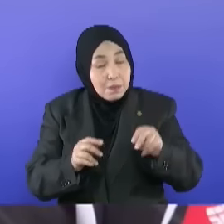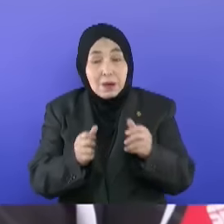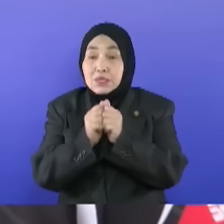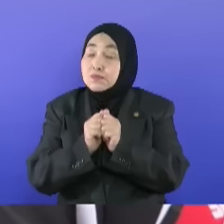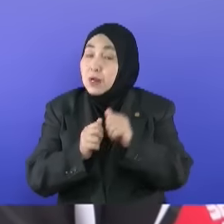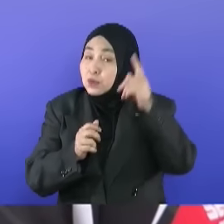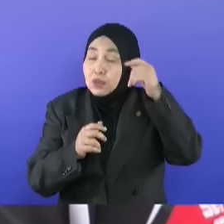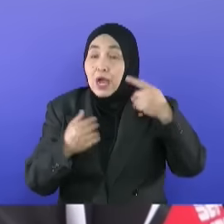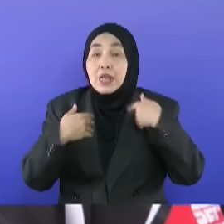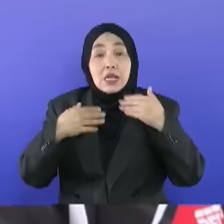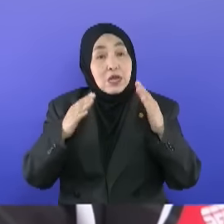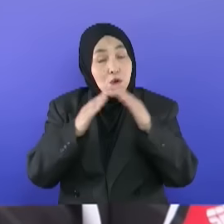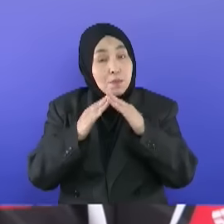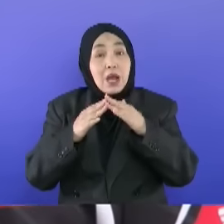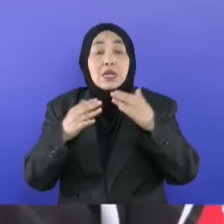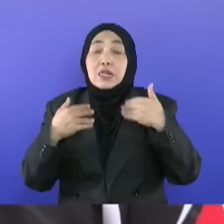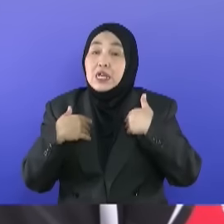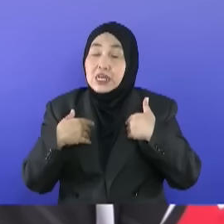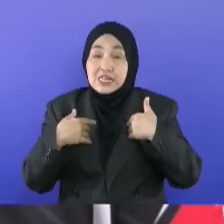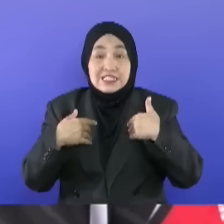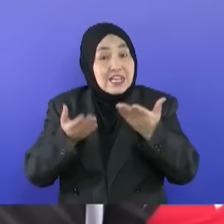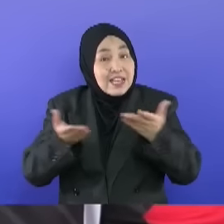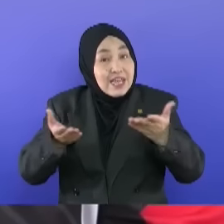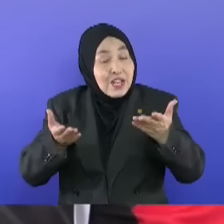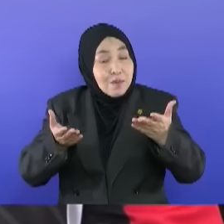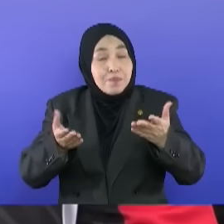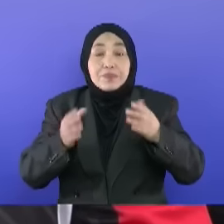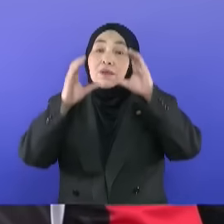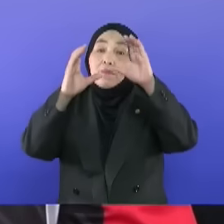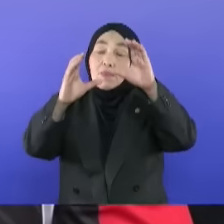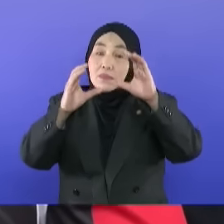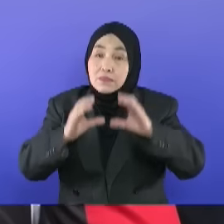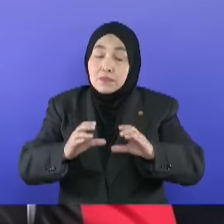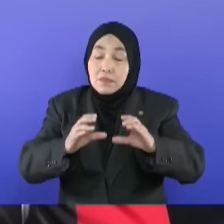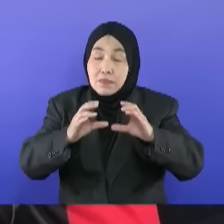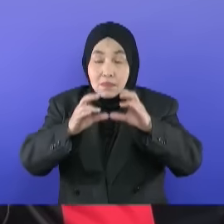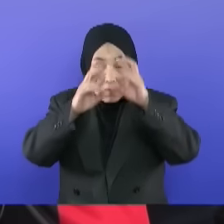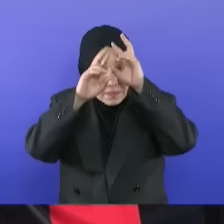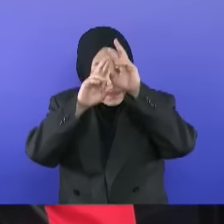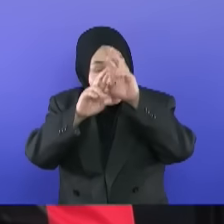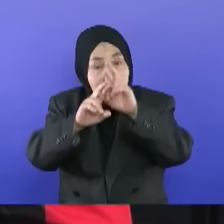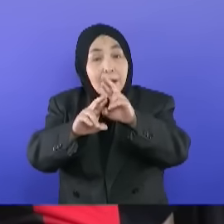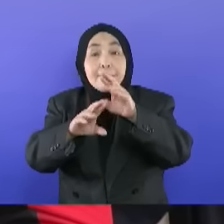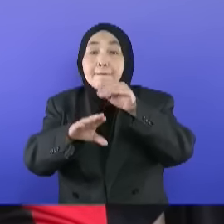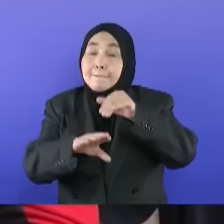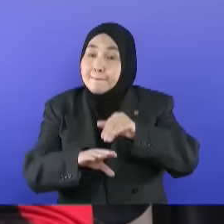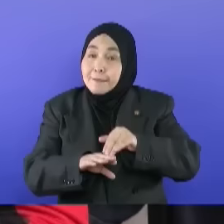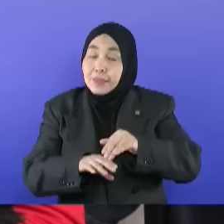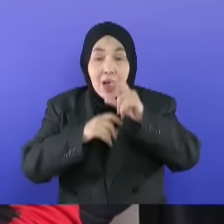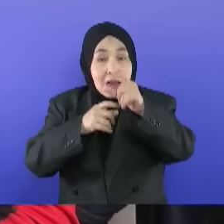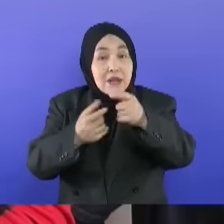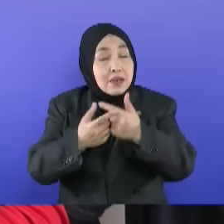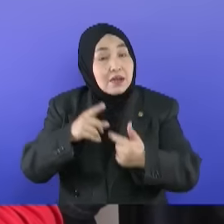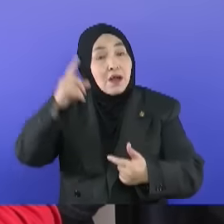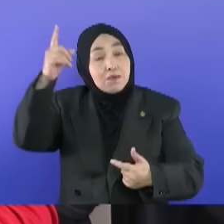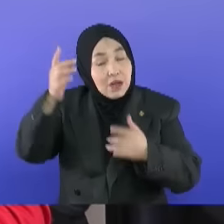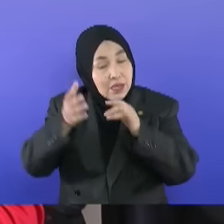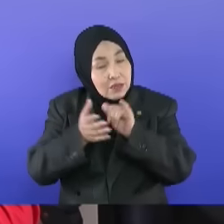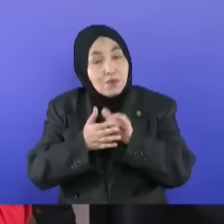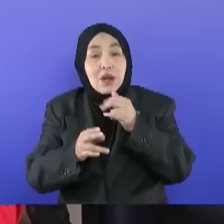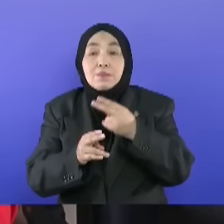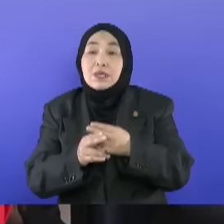tuan-tuan yang berada di rumah ya, berada di studio pada hari ini. Ini cara menghargai kepada hadiah daripada Allah iaitu